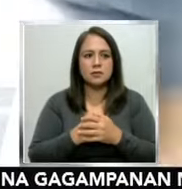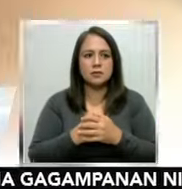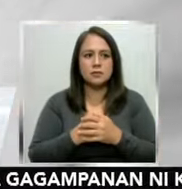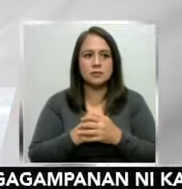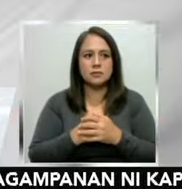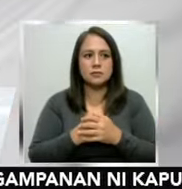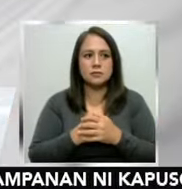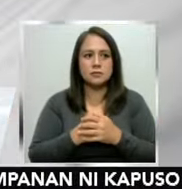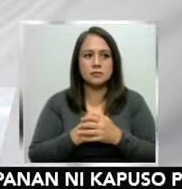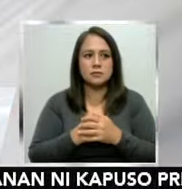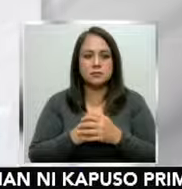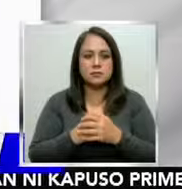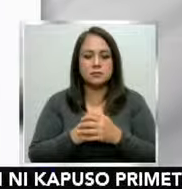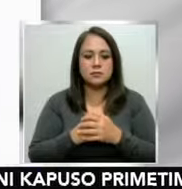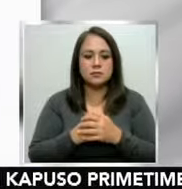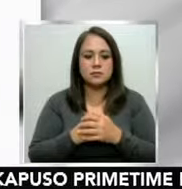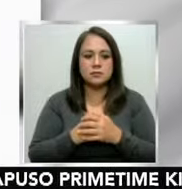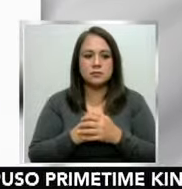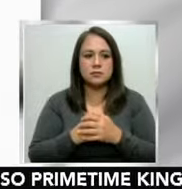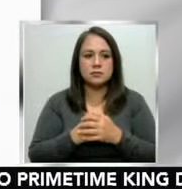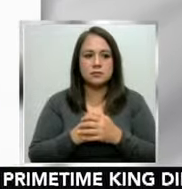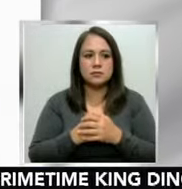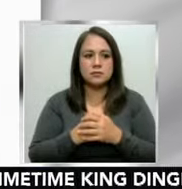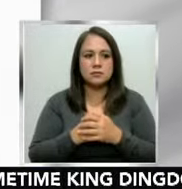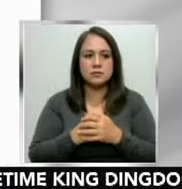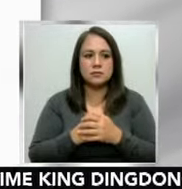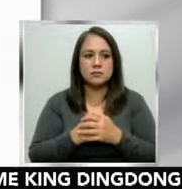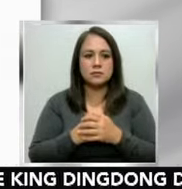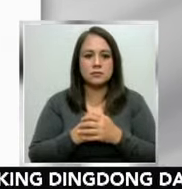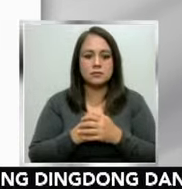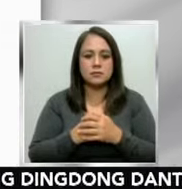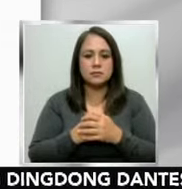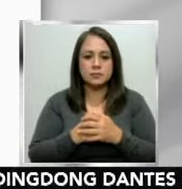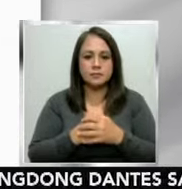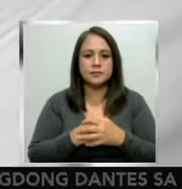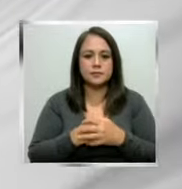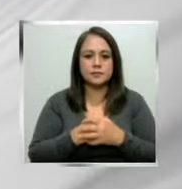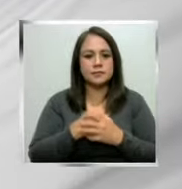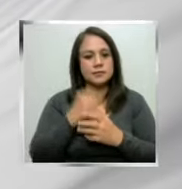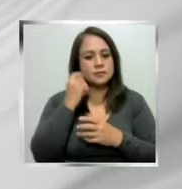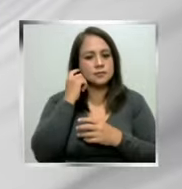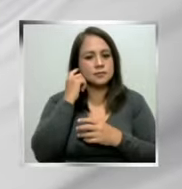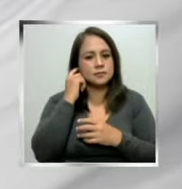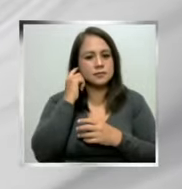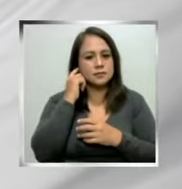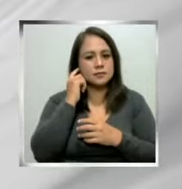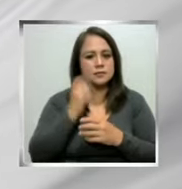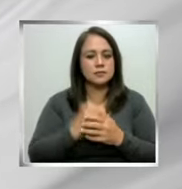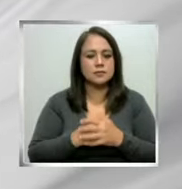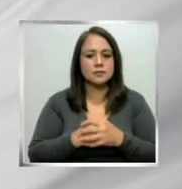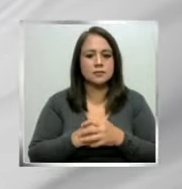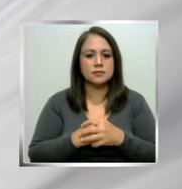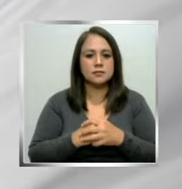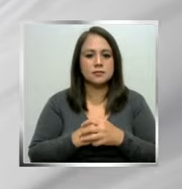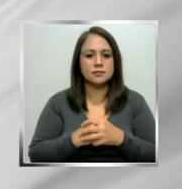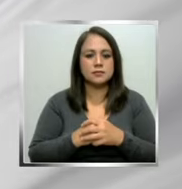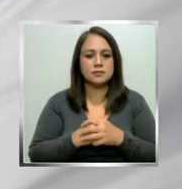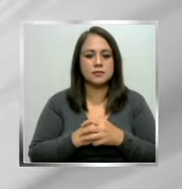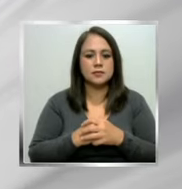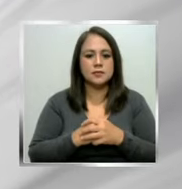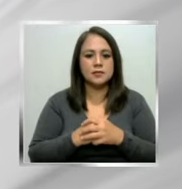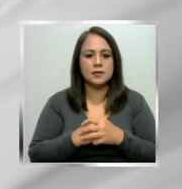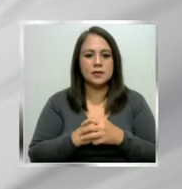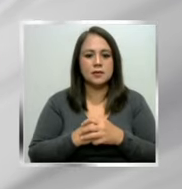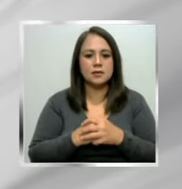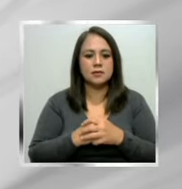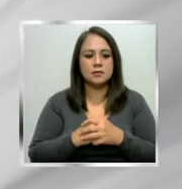po niya. Hindi lang si Bantag ang pinapaaresto ng Muntinlupo RTC Branch 206, kundi pati na si dating Bucor Deputy Officer